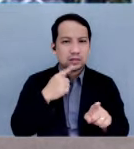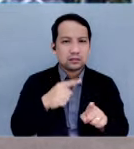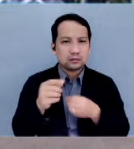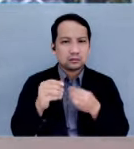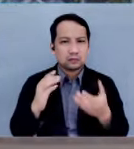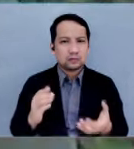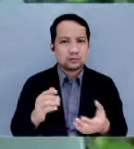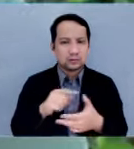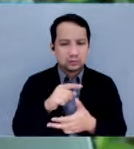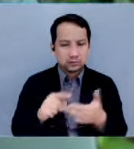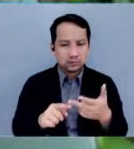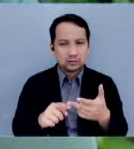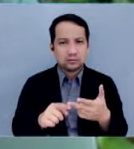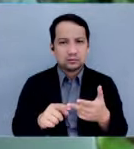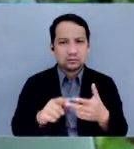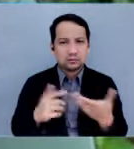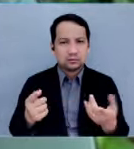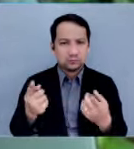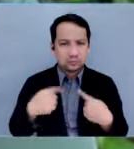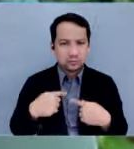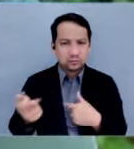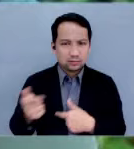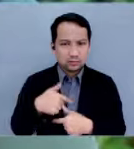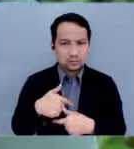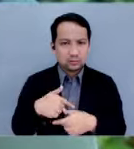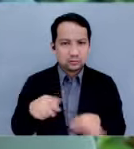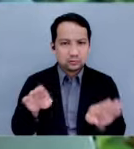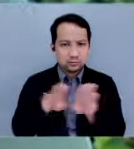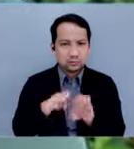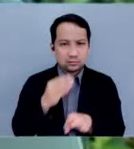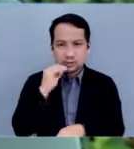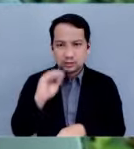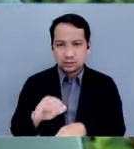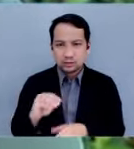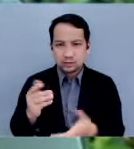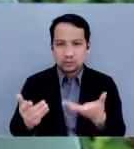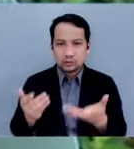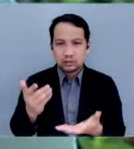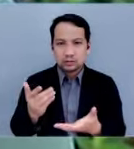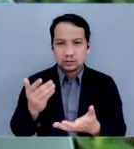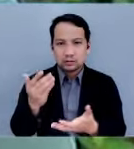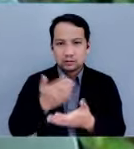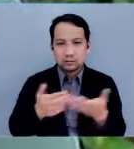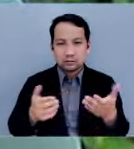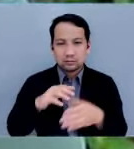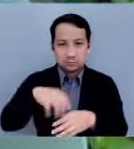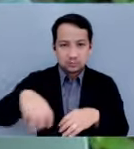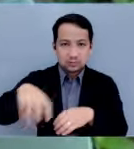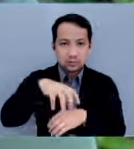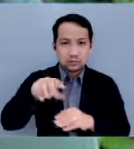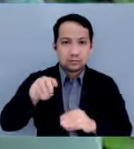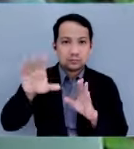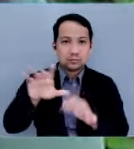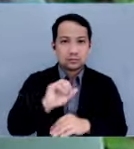tatlong resort, wala naman po silang closure order, so yung mga resort around the Mount Apo po is